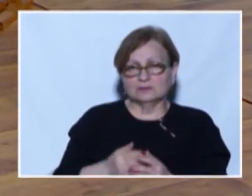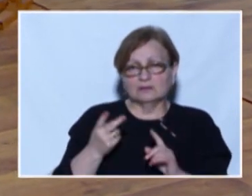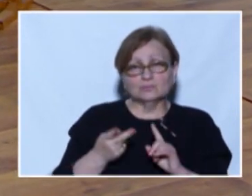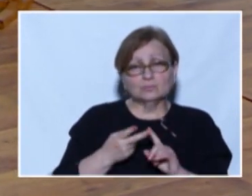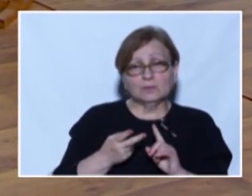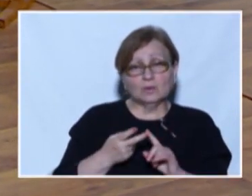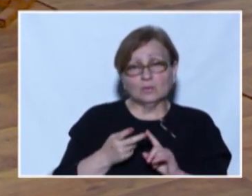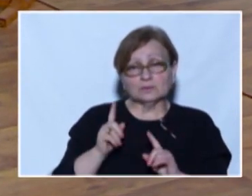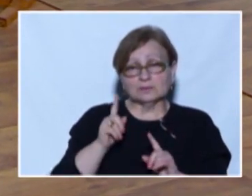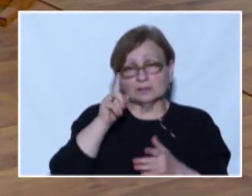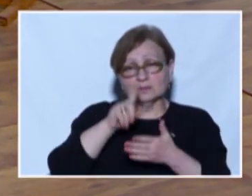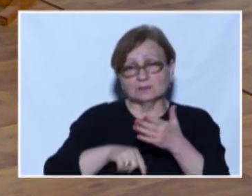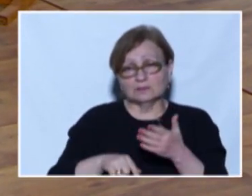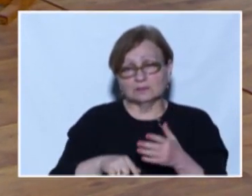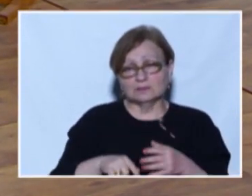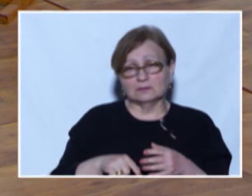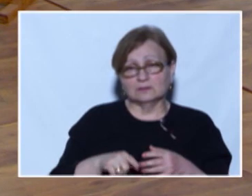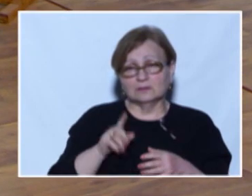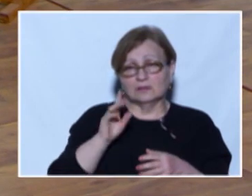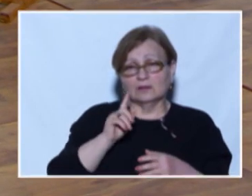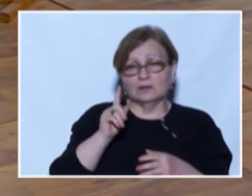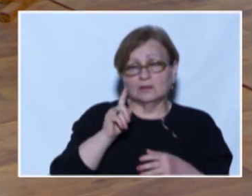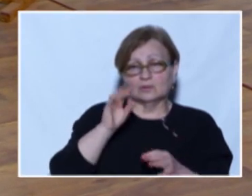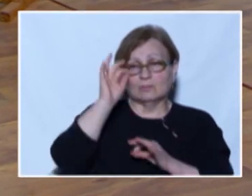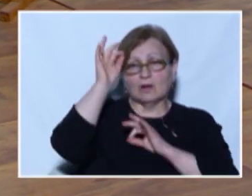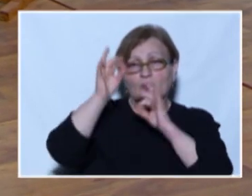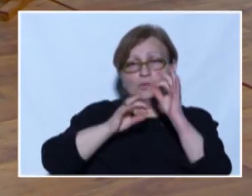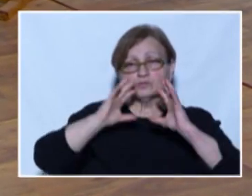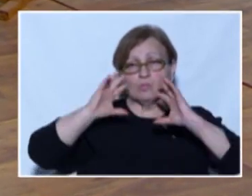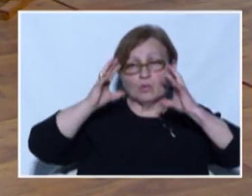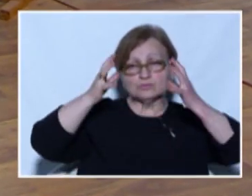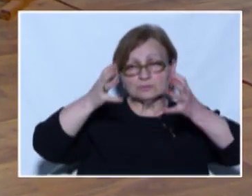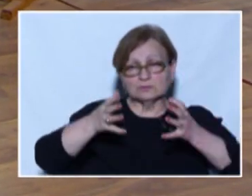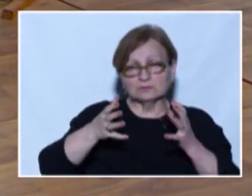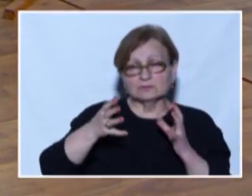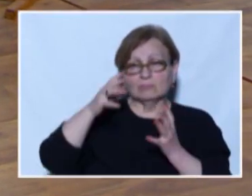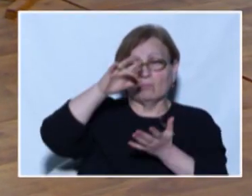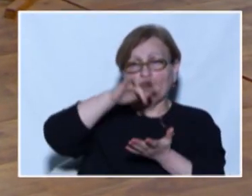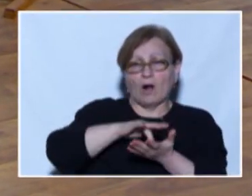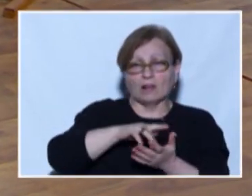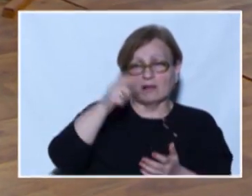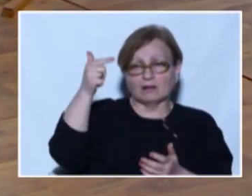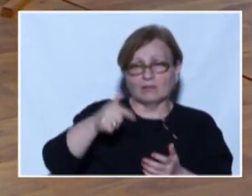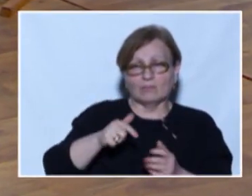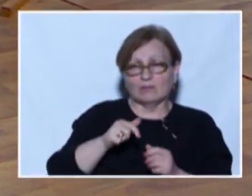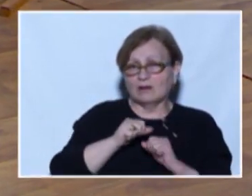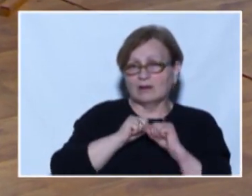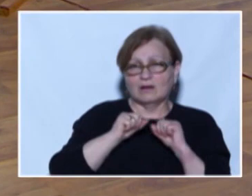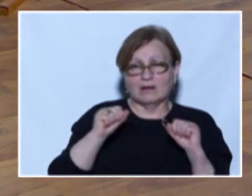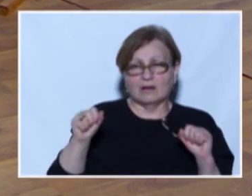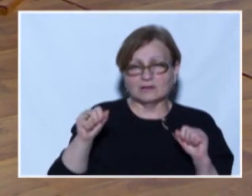გვჯერა, რომ კოსმოსის მოქალაქეობა, სამყაროს მოქალაქეობა არ